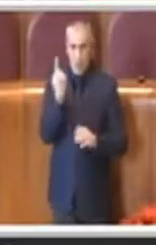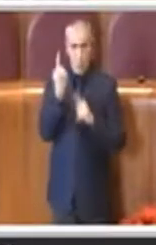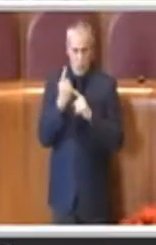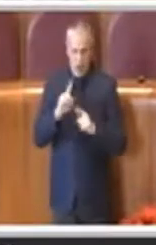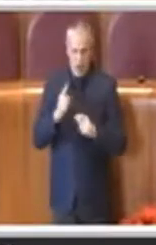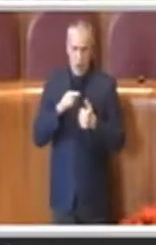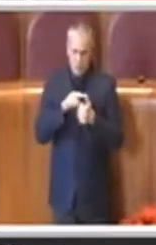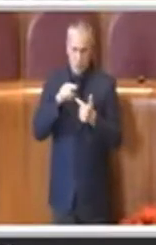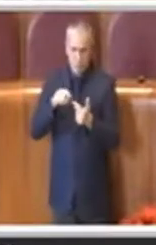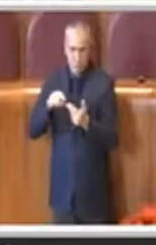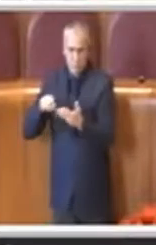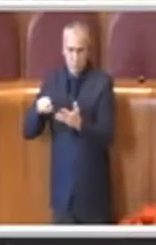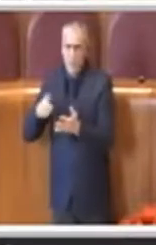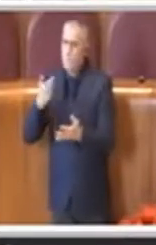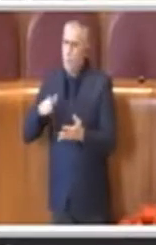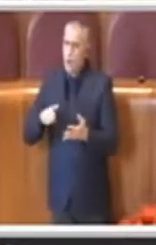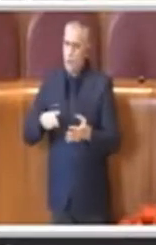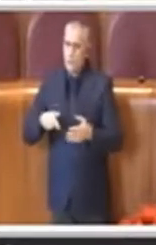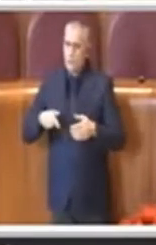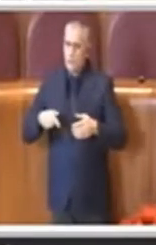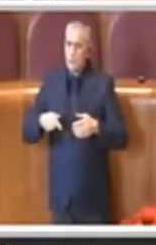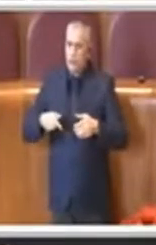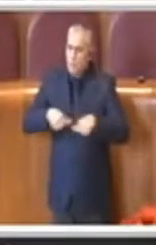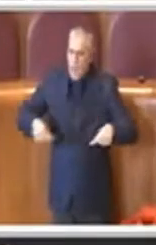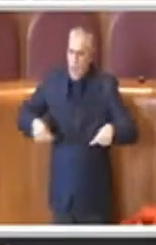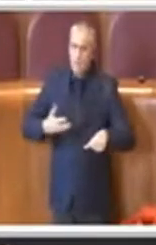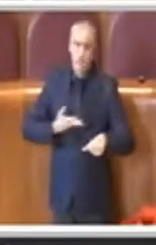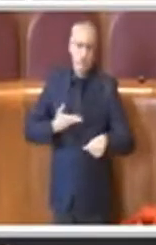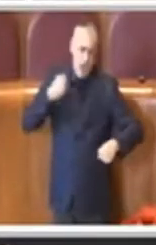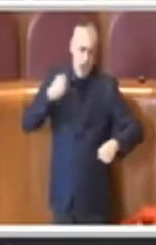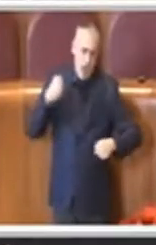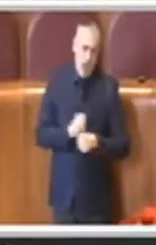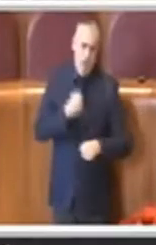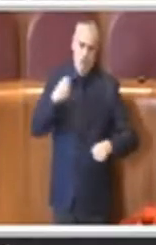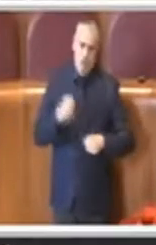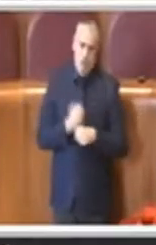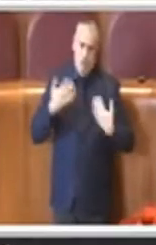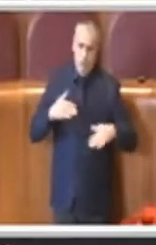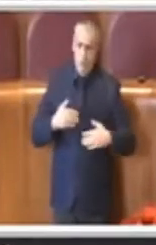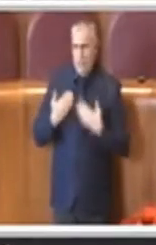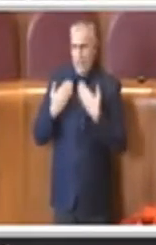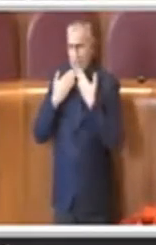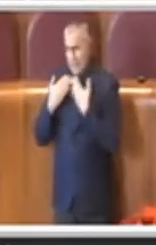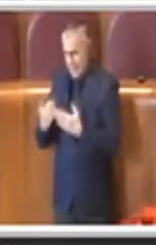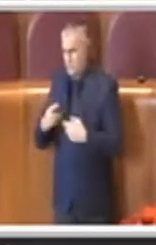meticoloso e lunghissimo di istruttoria. Quindi grazie Presidente, io interverrò dopo sull'ordine del giorno.